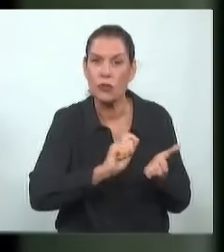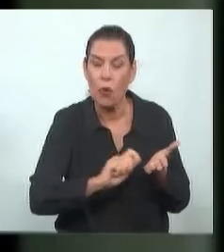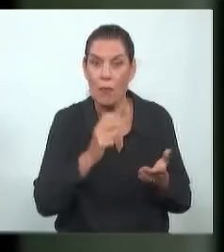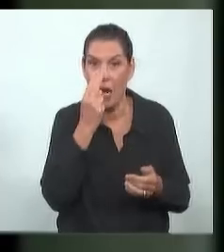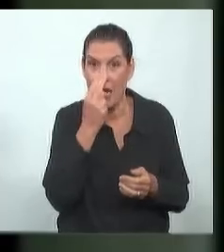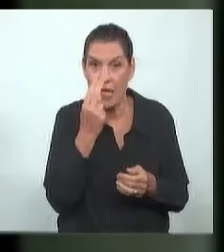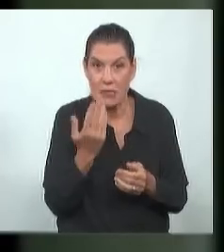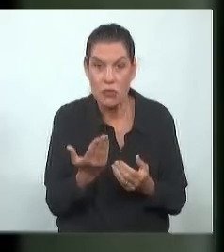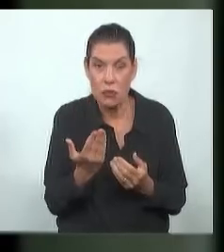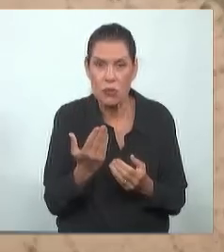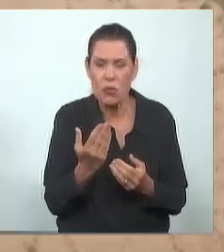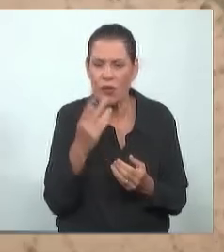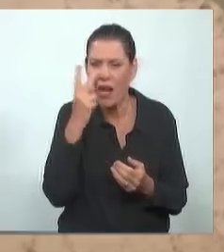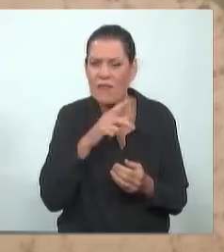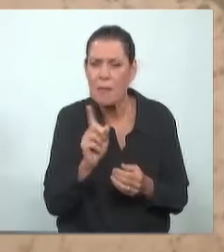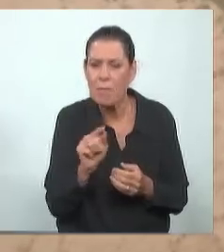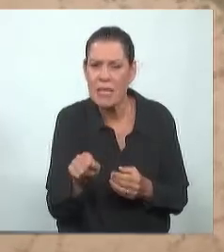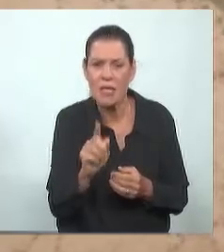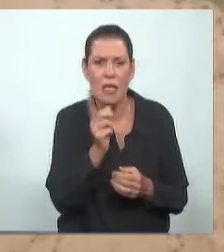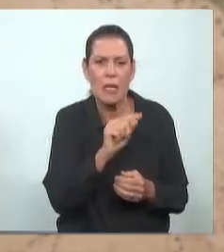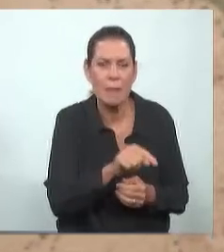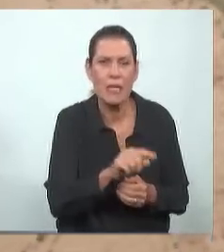ולנסות לאתר מי זה מי ומי.